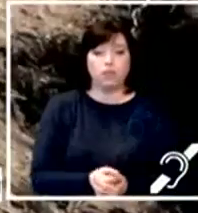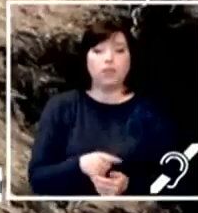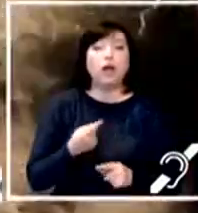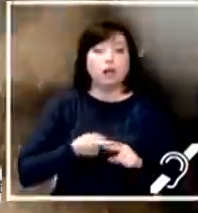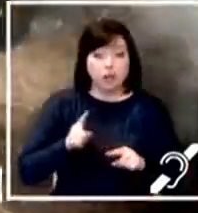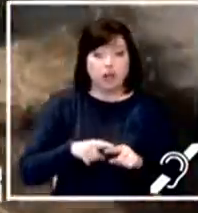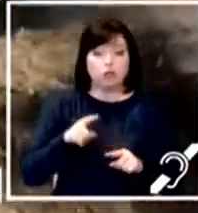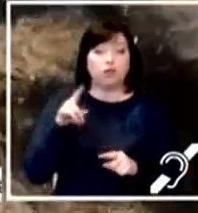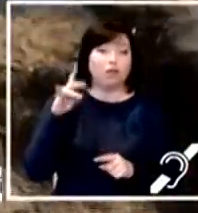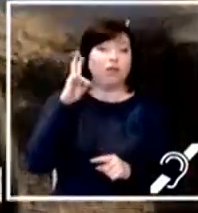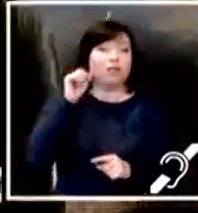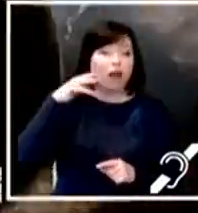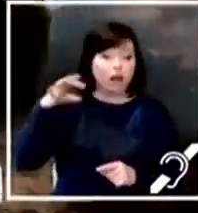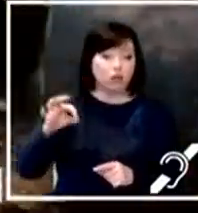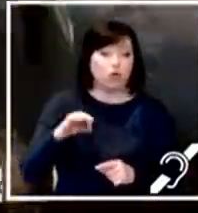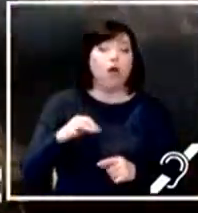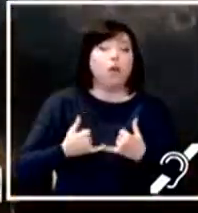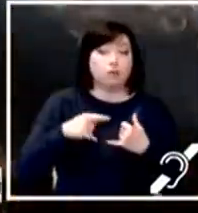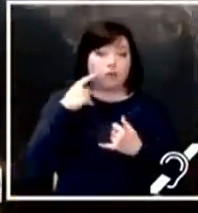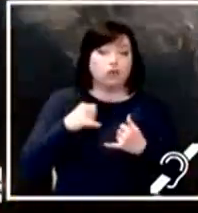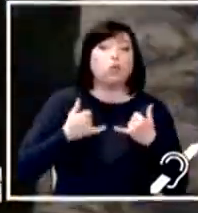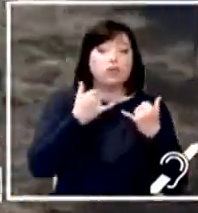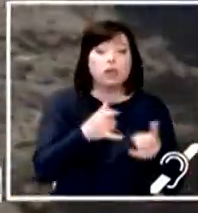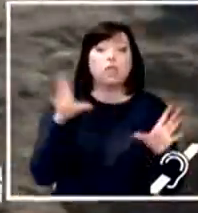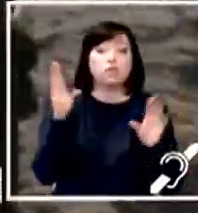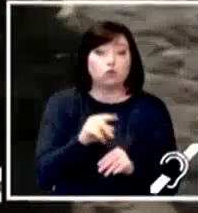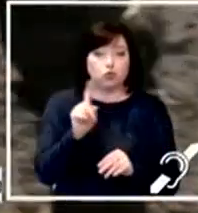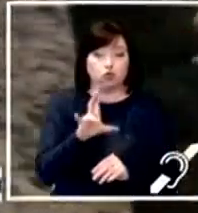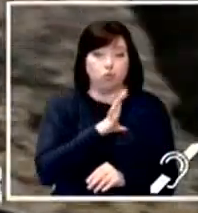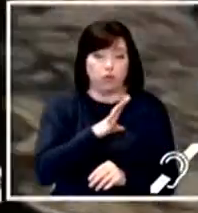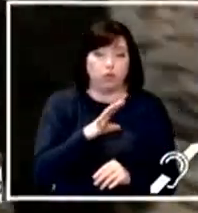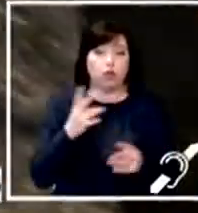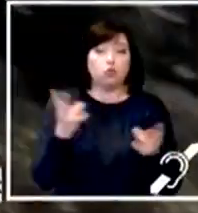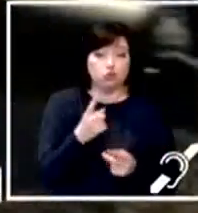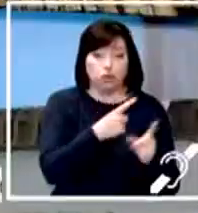pentru care aliații occidentali spun că au oferit Ucrainei tot armamentul de care are nevoie.